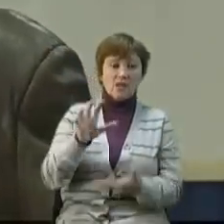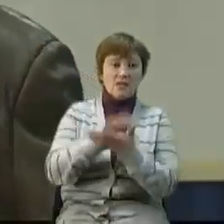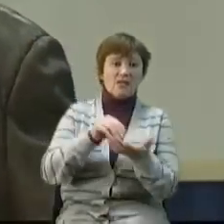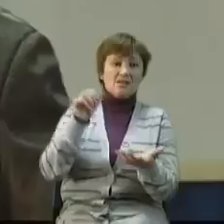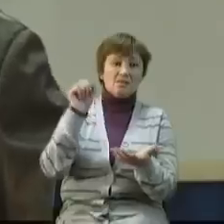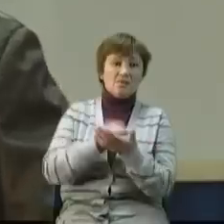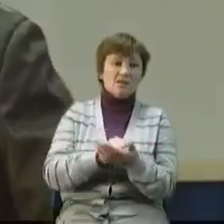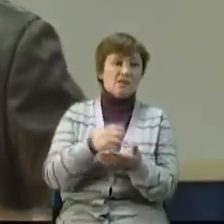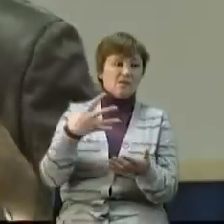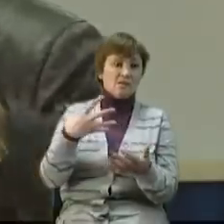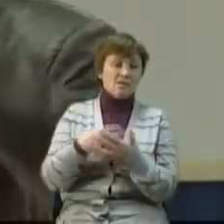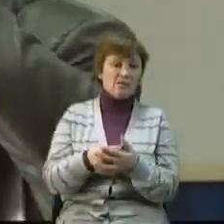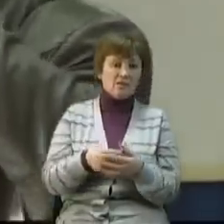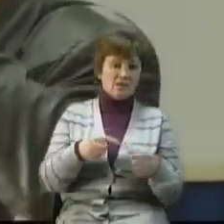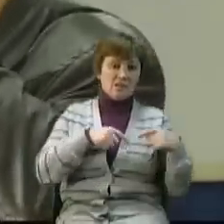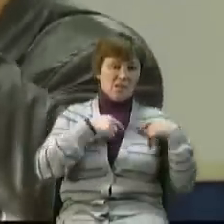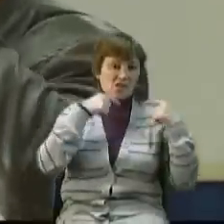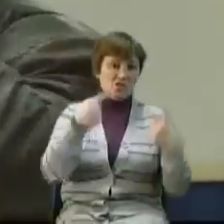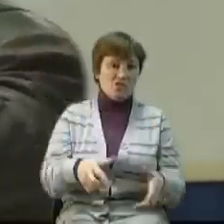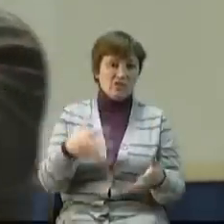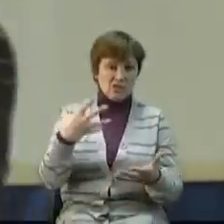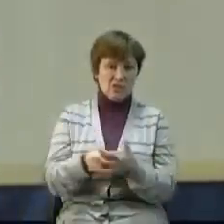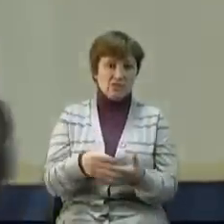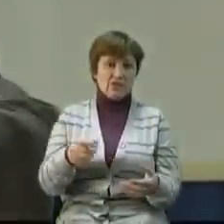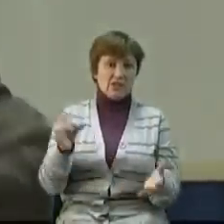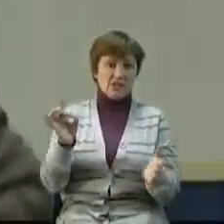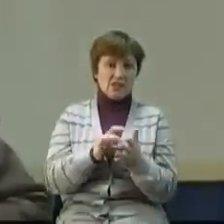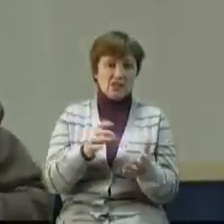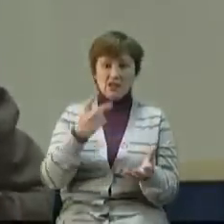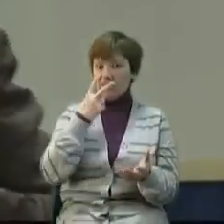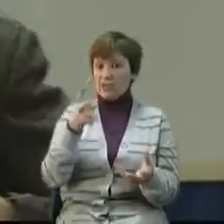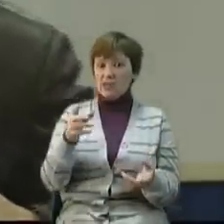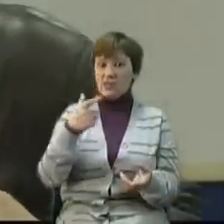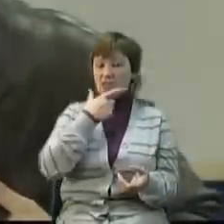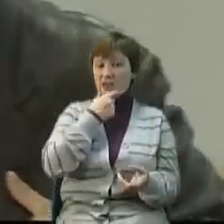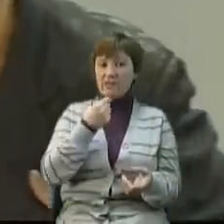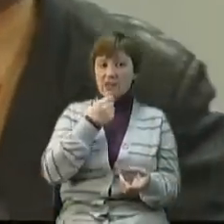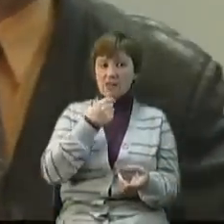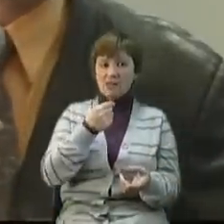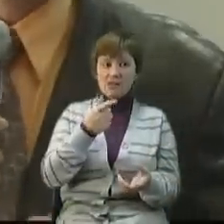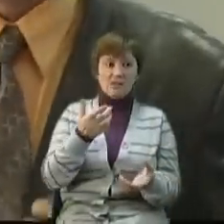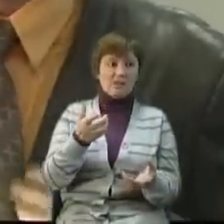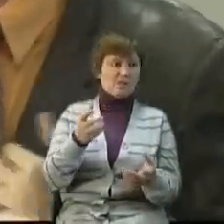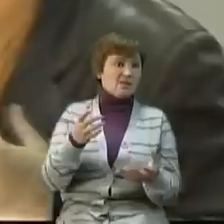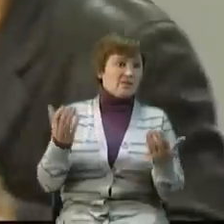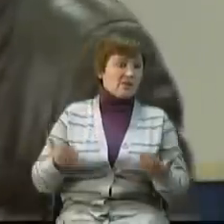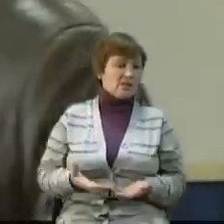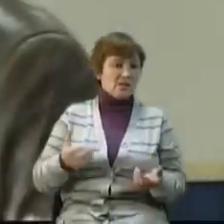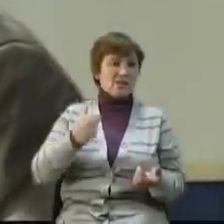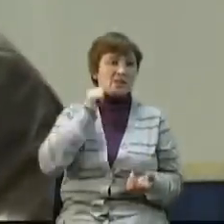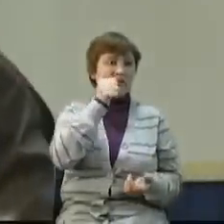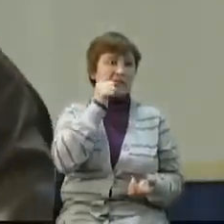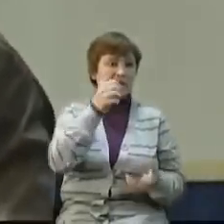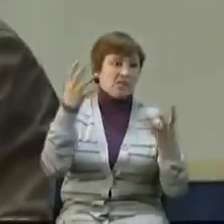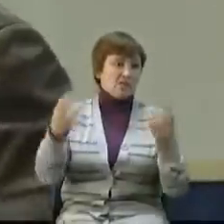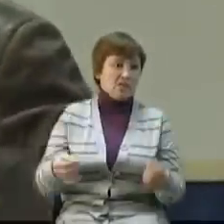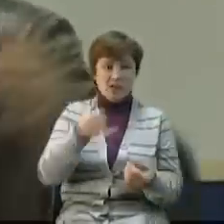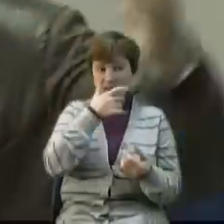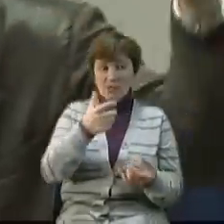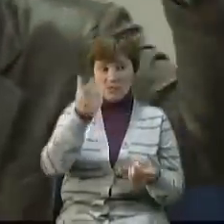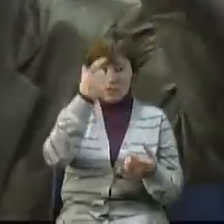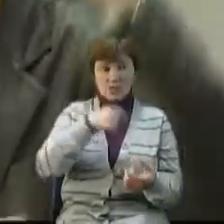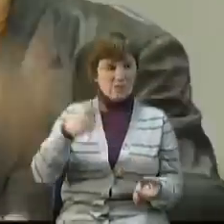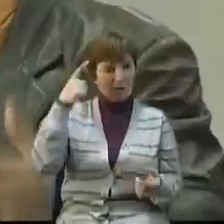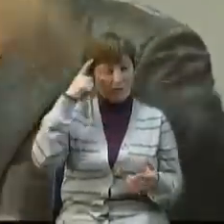целях, разочаровывается, потому что он не видит завтрашнего дня, он самого себя не может знать. Он себя не может знать, не